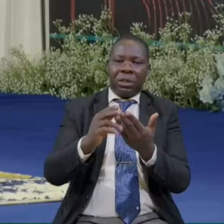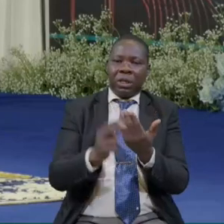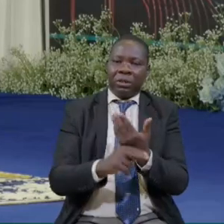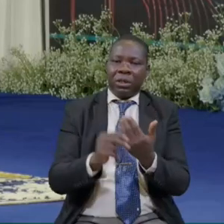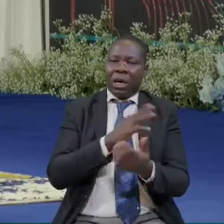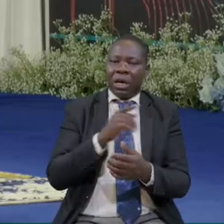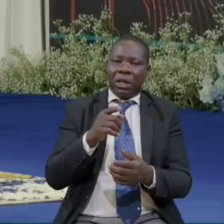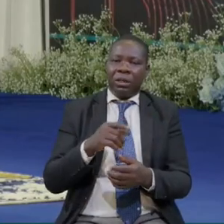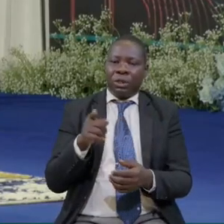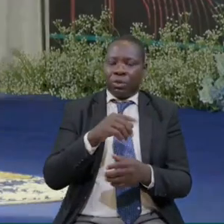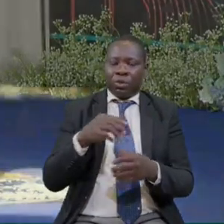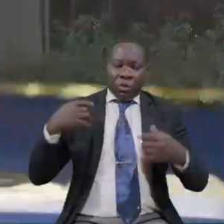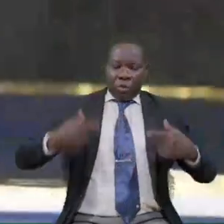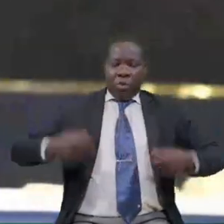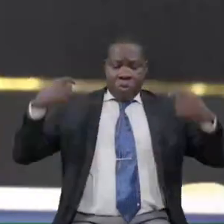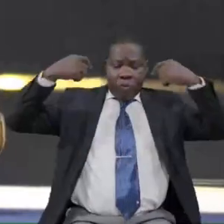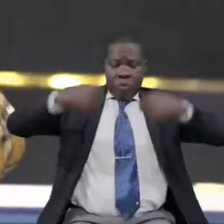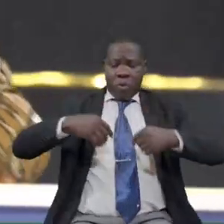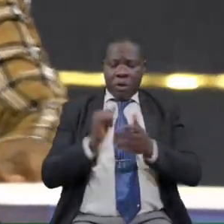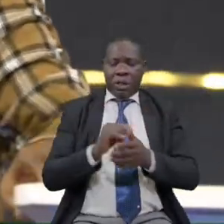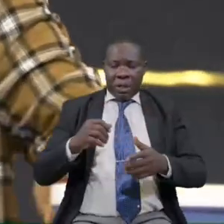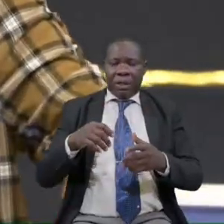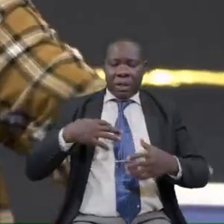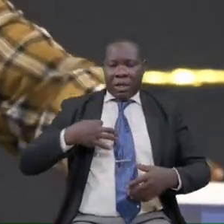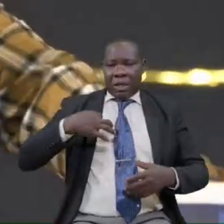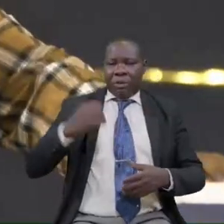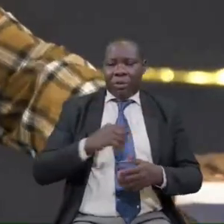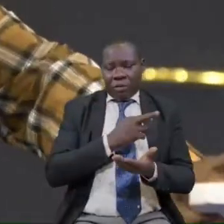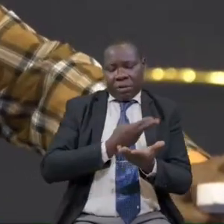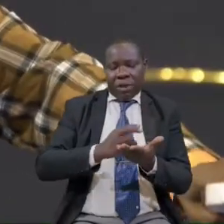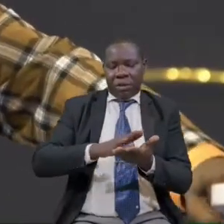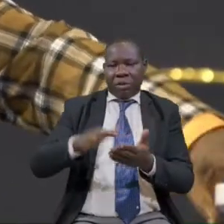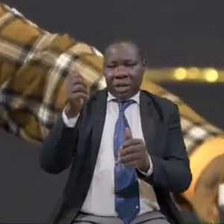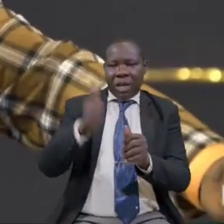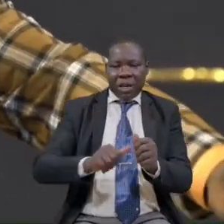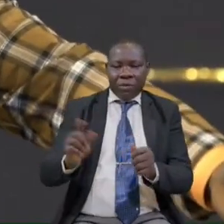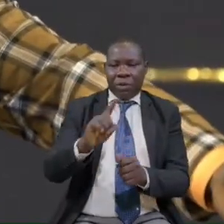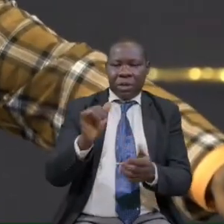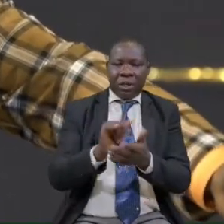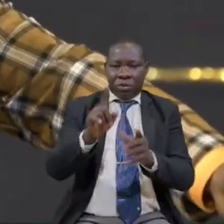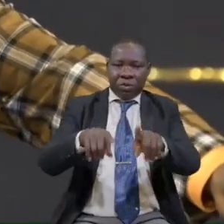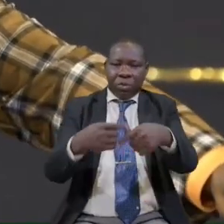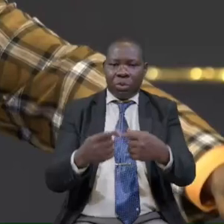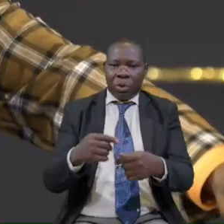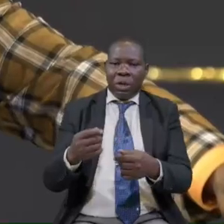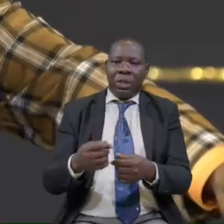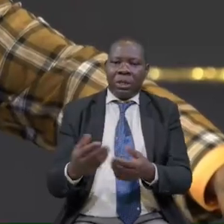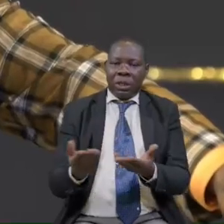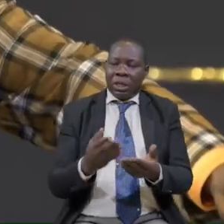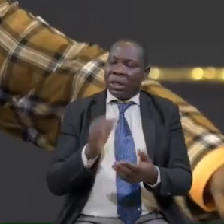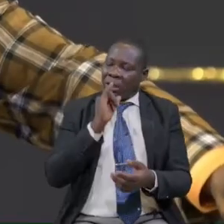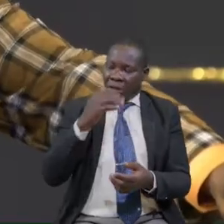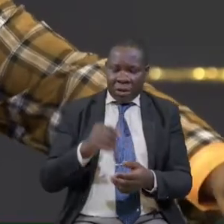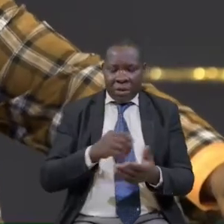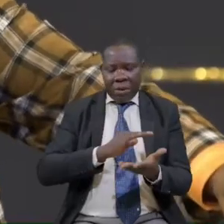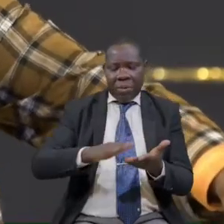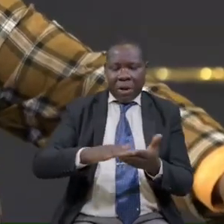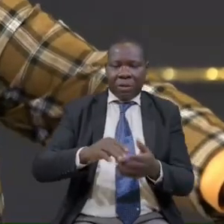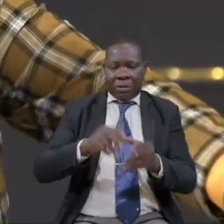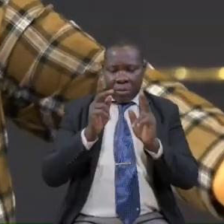Si vous voulez cet habit de justice, partout où vous allez, vous êtes reconnu. Il dit que voici une